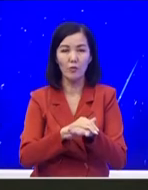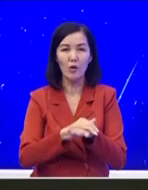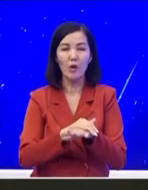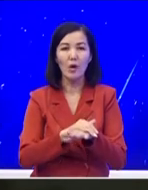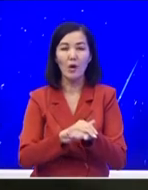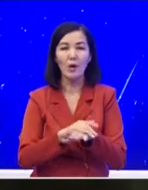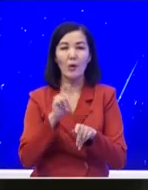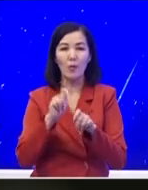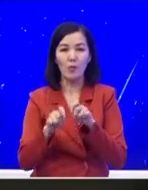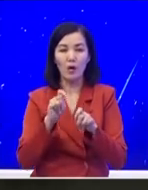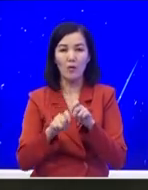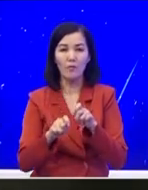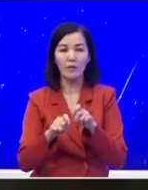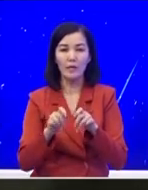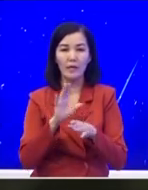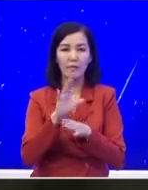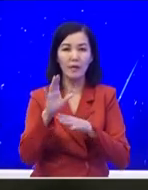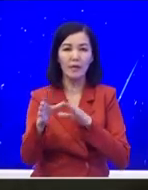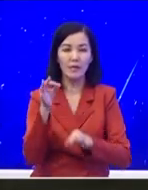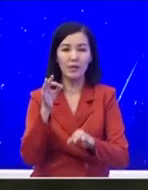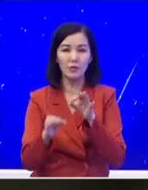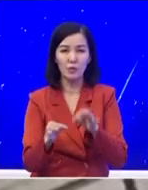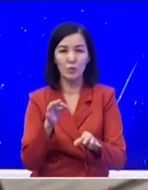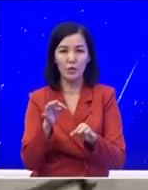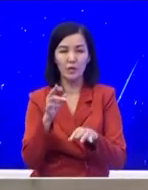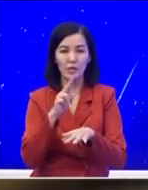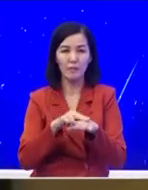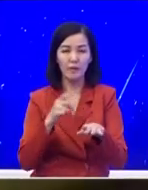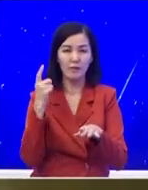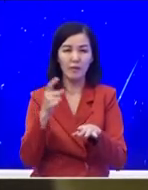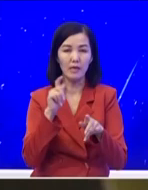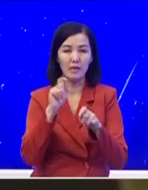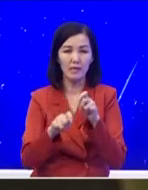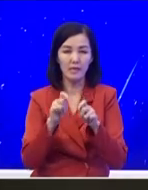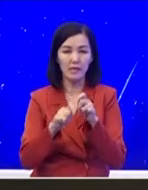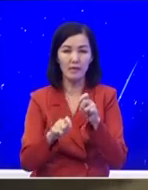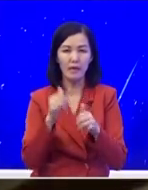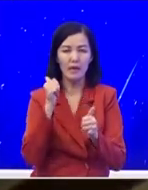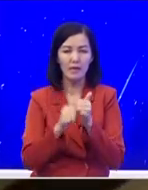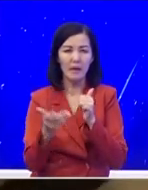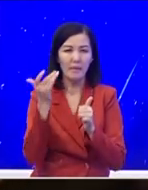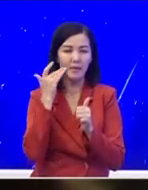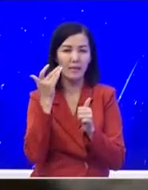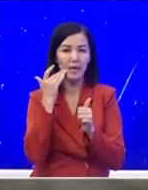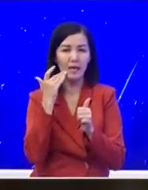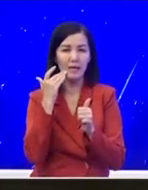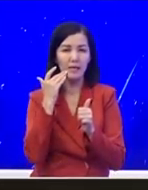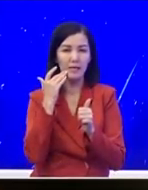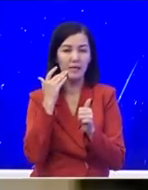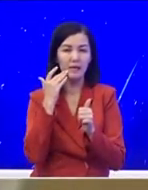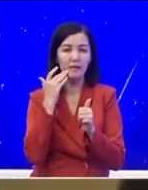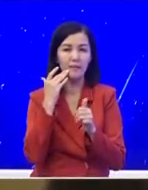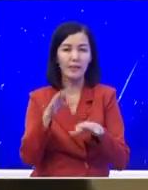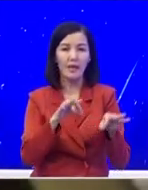уголовное дело и передано в суд. Стоит отметить, сотрудники департамента экономических расследований на постоянной основе пресекают